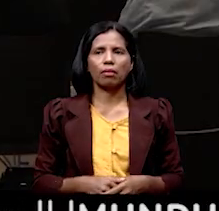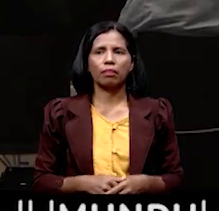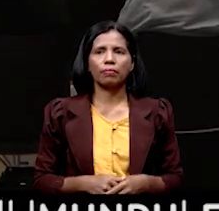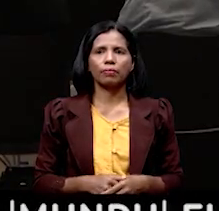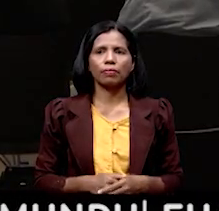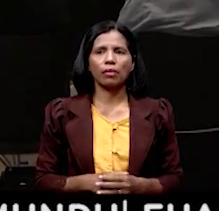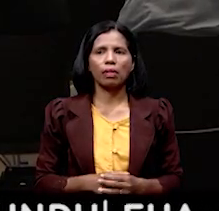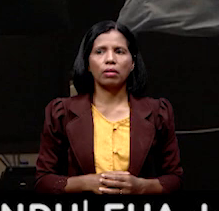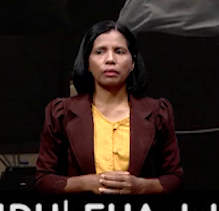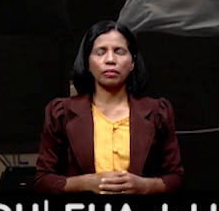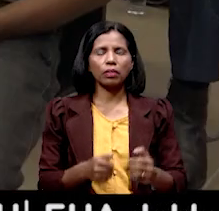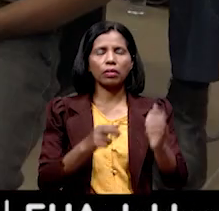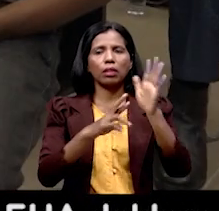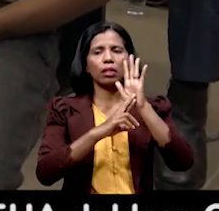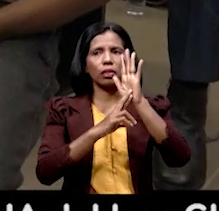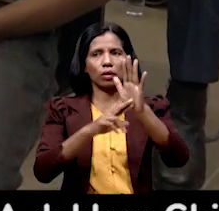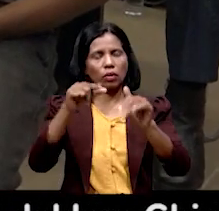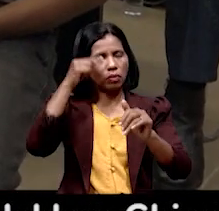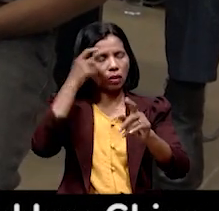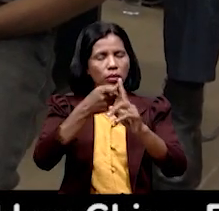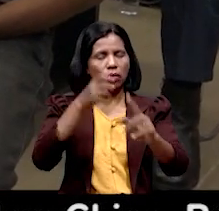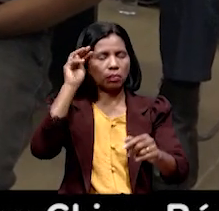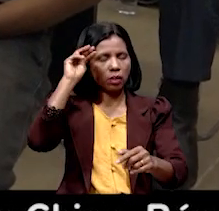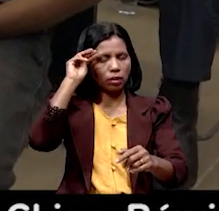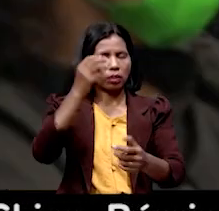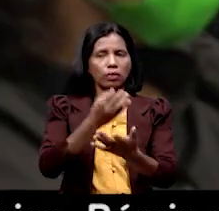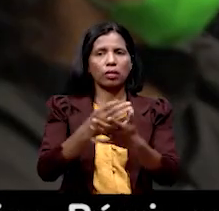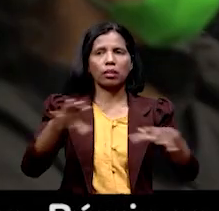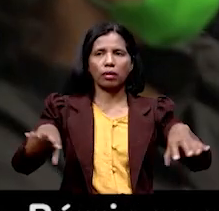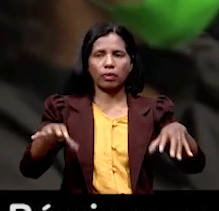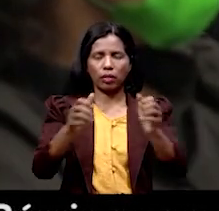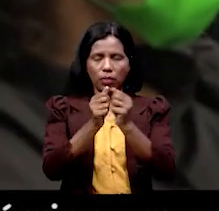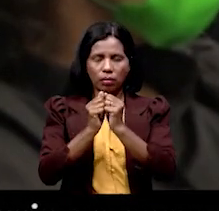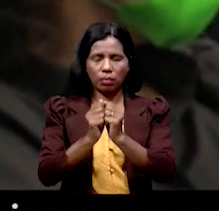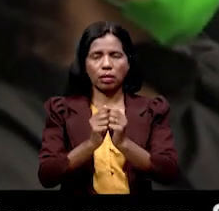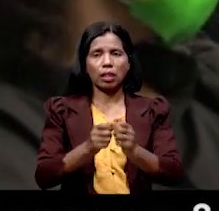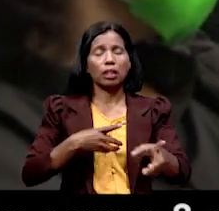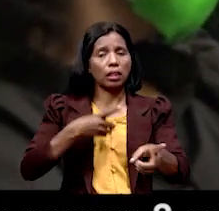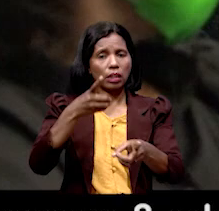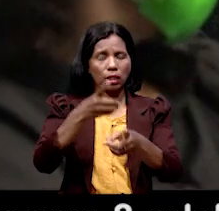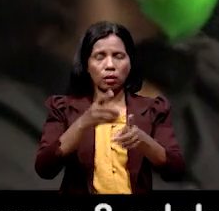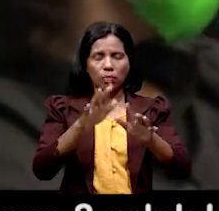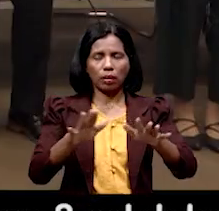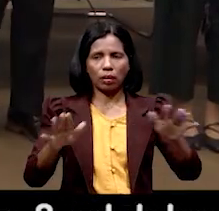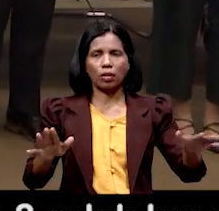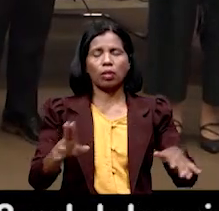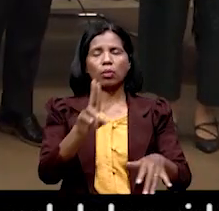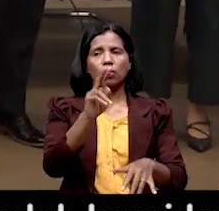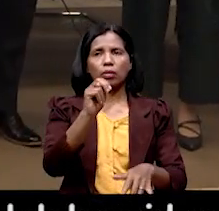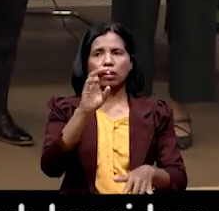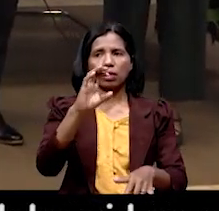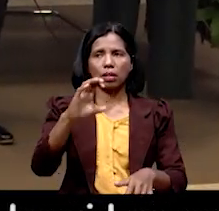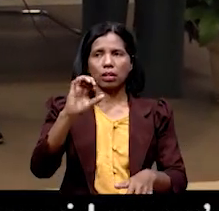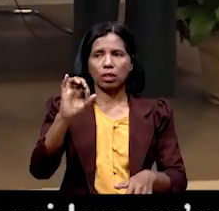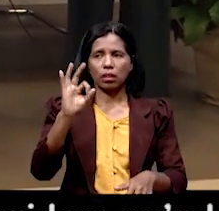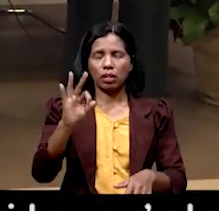Tui relatório nebe governo lihu si Ministério Finanças, Serviço Hamutu ko Comissão Direito Balabarik no UNICEF iha Timor Leste lansa